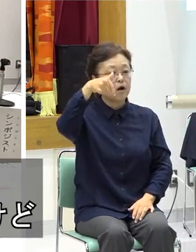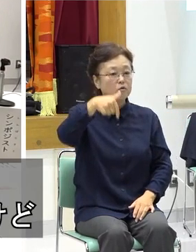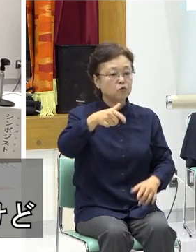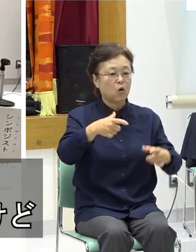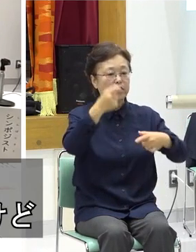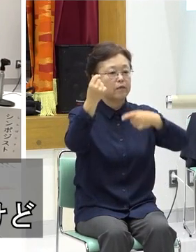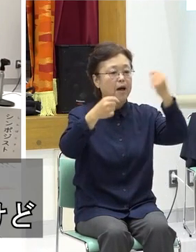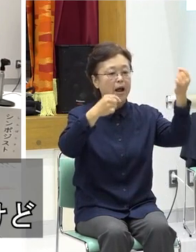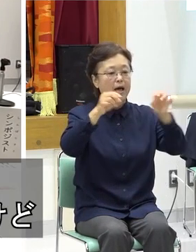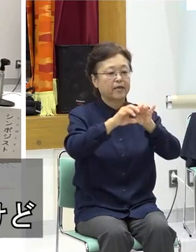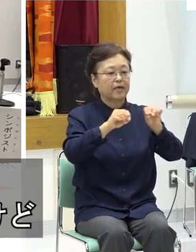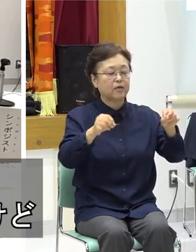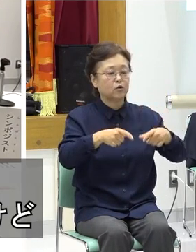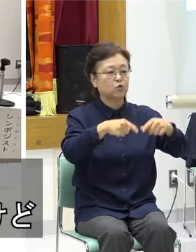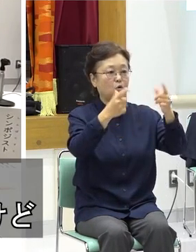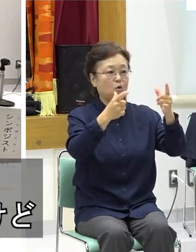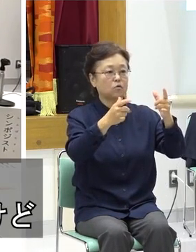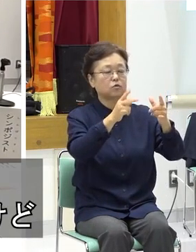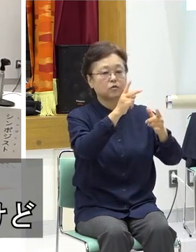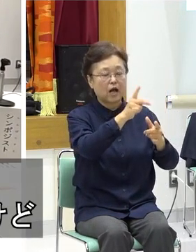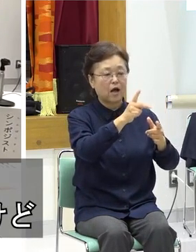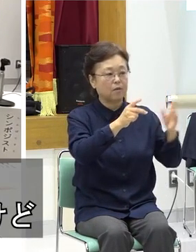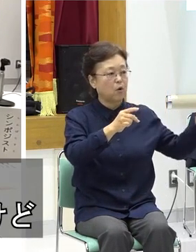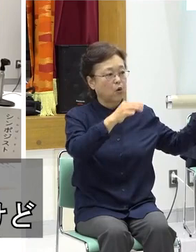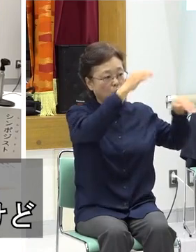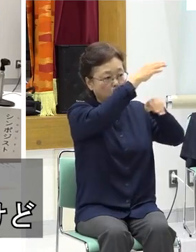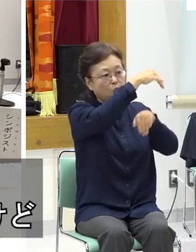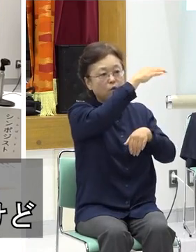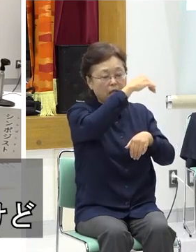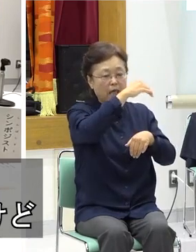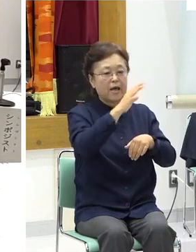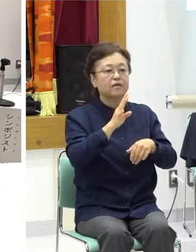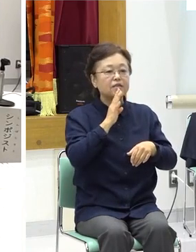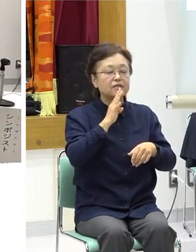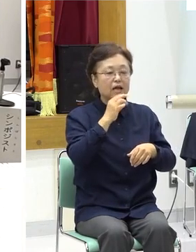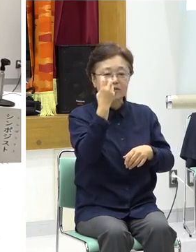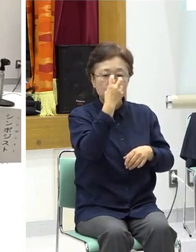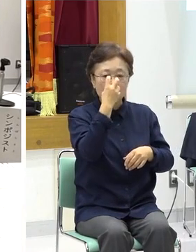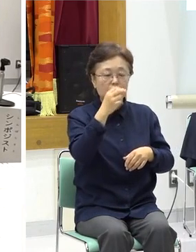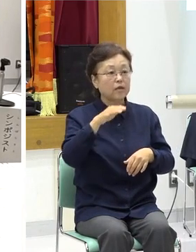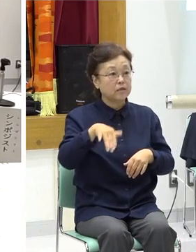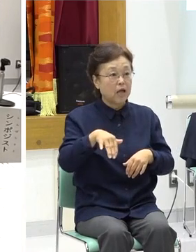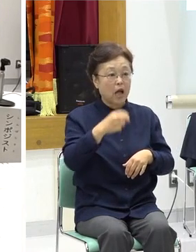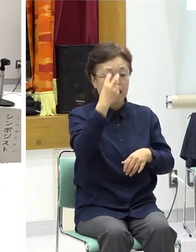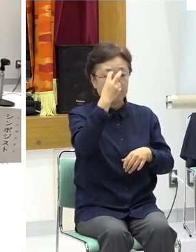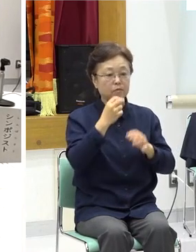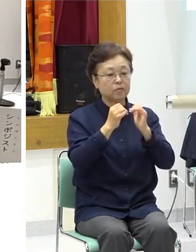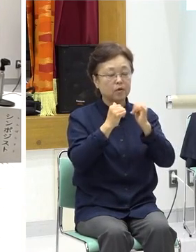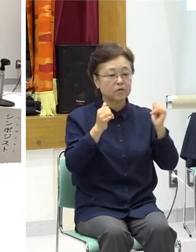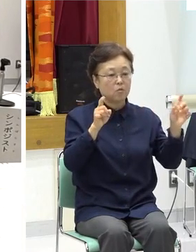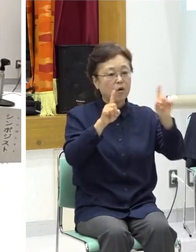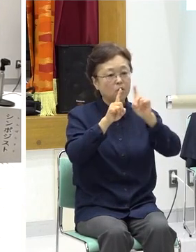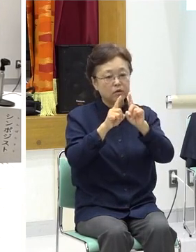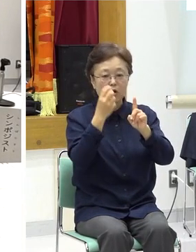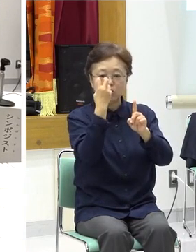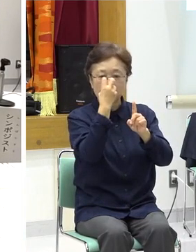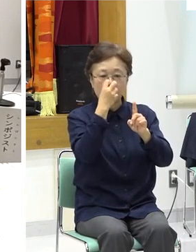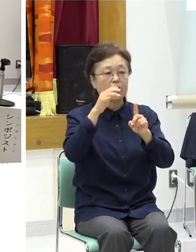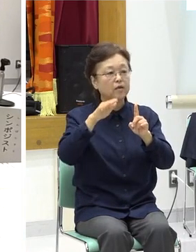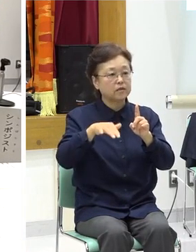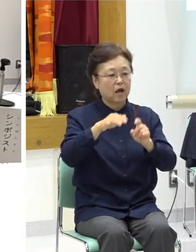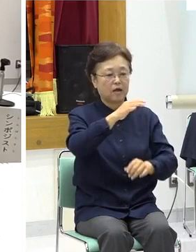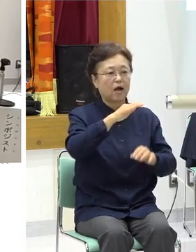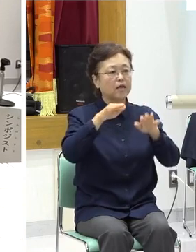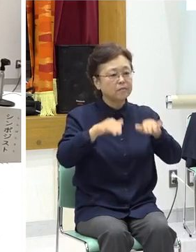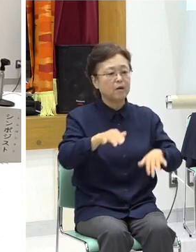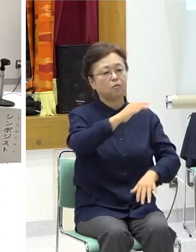木と2回ほど現地調査させてもらったんですけど、視覚障害の方も含めてですね、いまだに